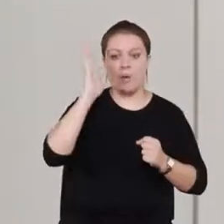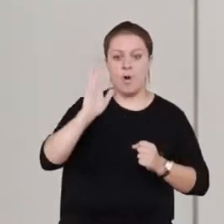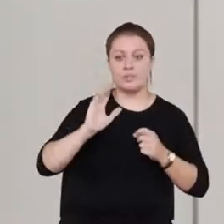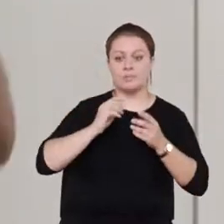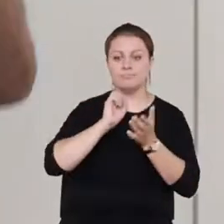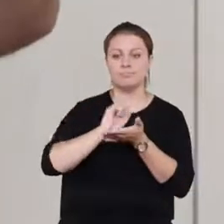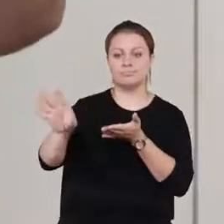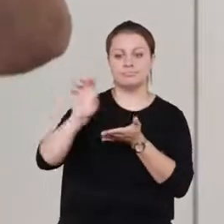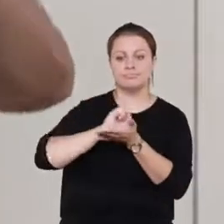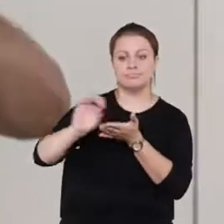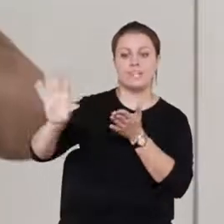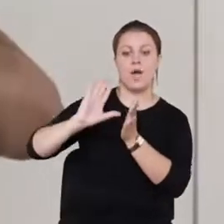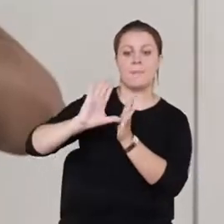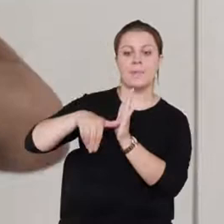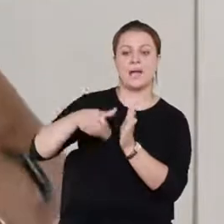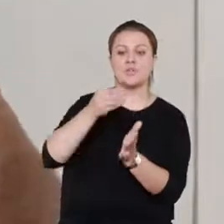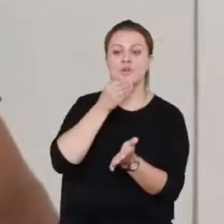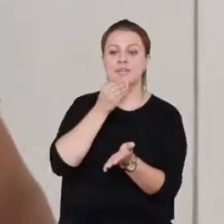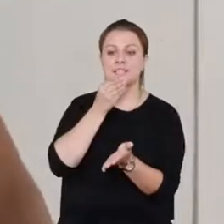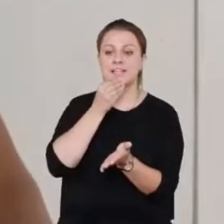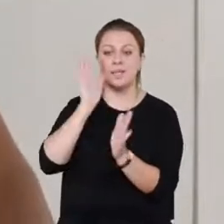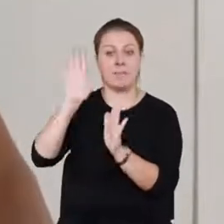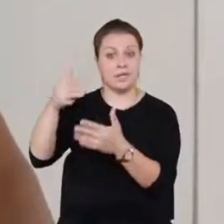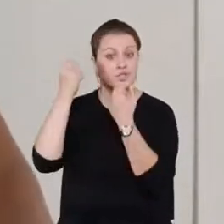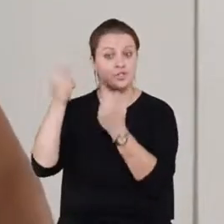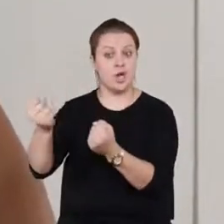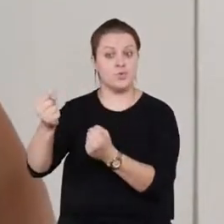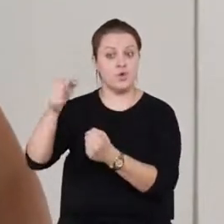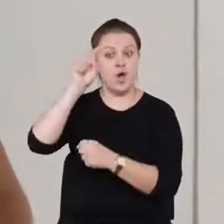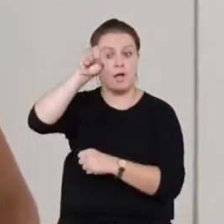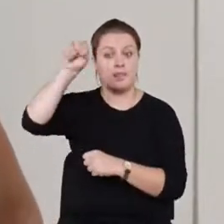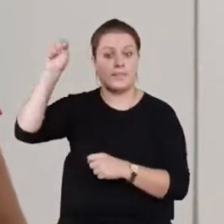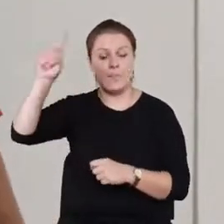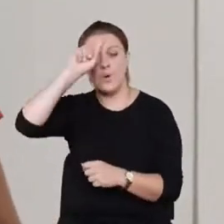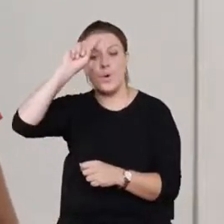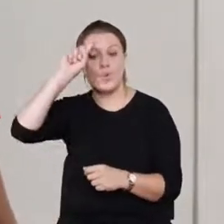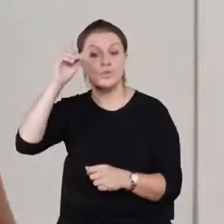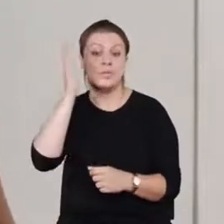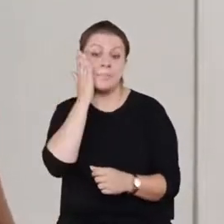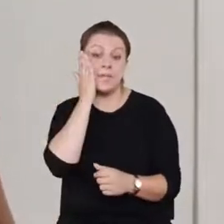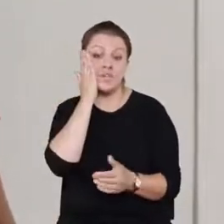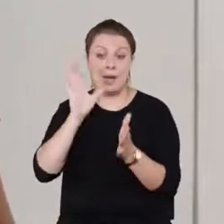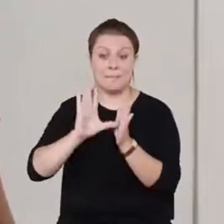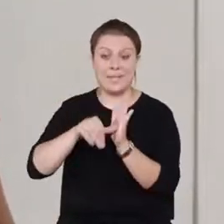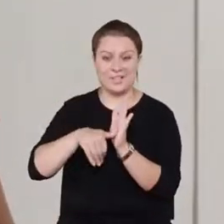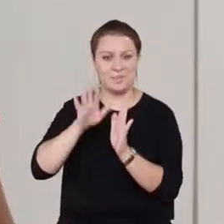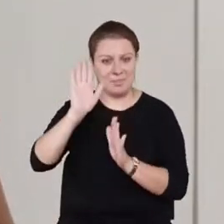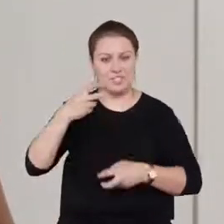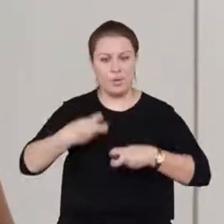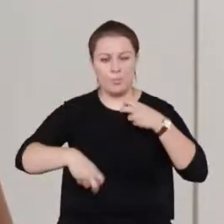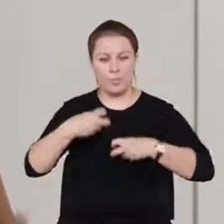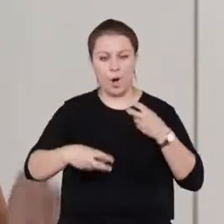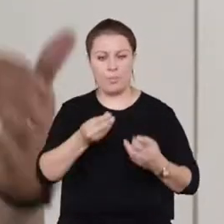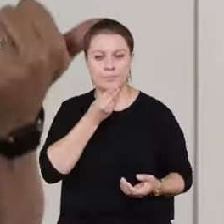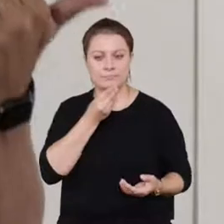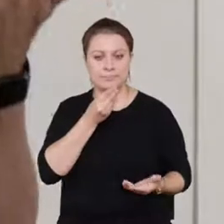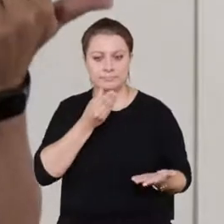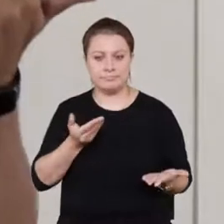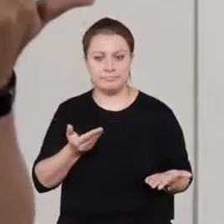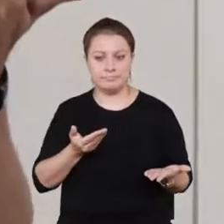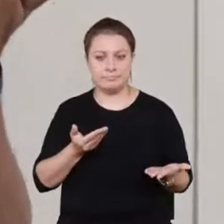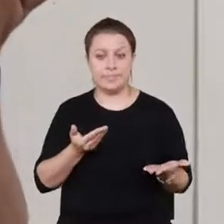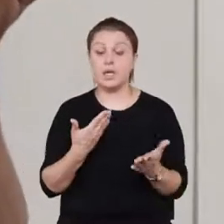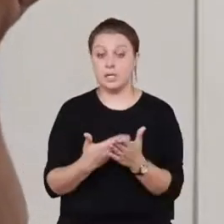przeciwko reformie. I tych argumentów też była dość długa lista. No więc to jest, także to